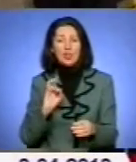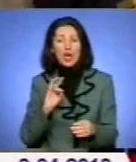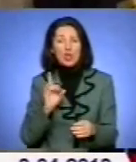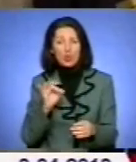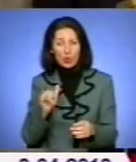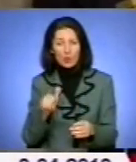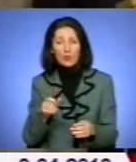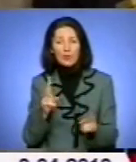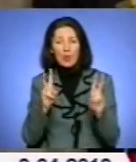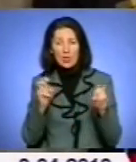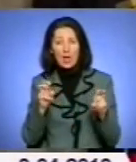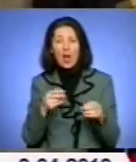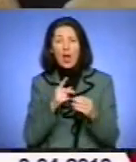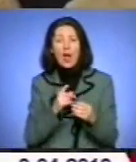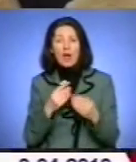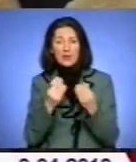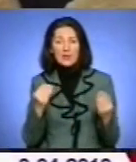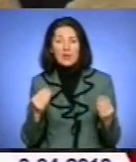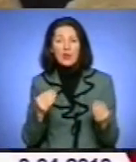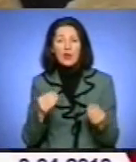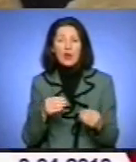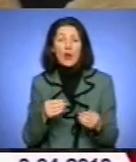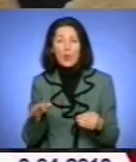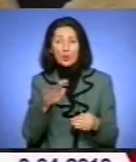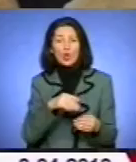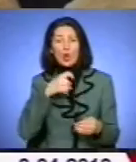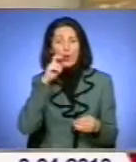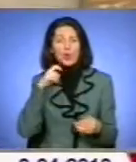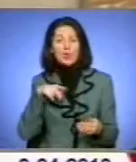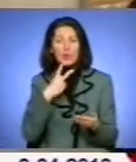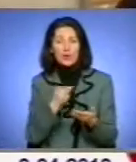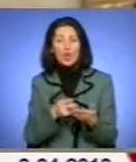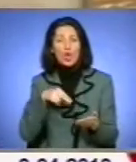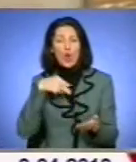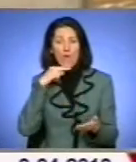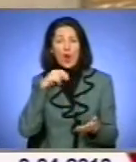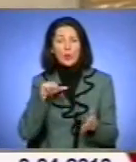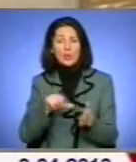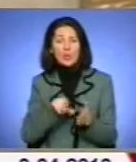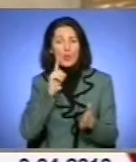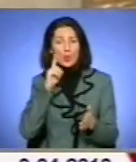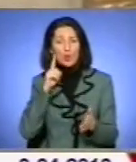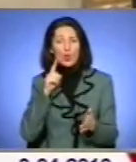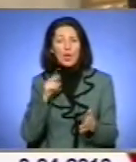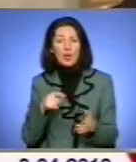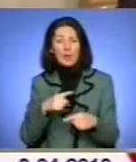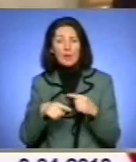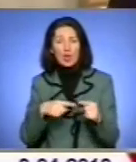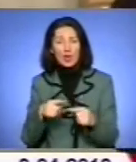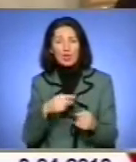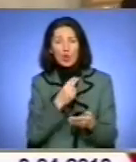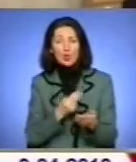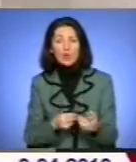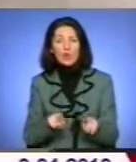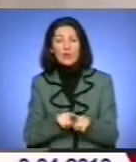виставки «Шарж в просторах України» – привернути увагу представників молодої генерації шаржистів та популяризація цього жанру в